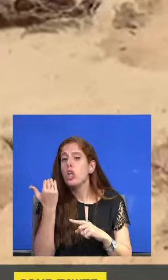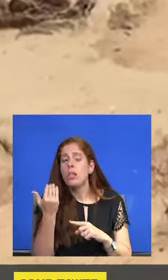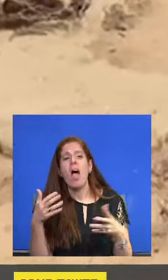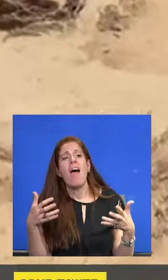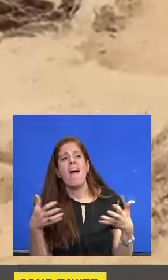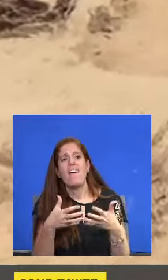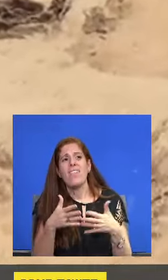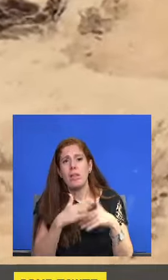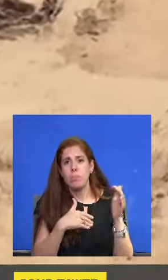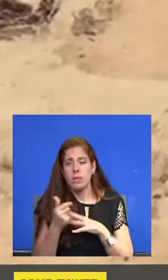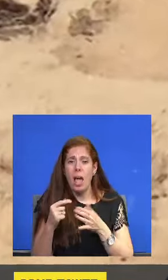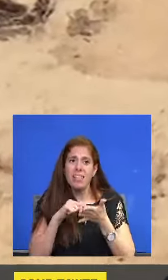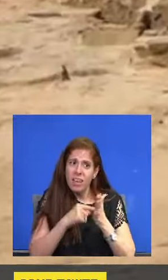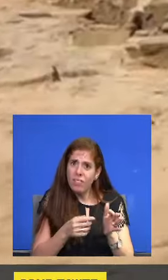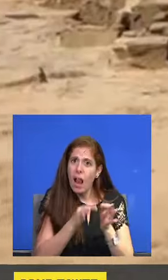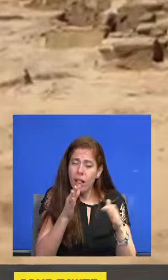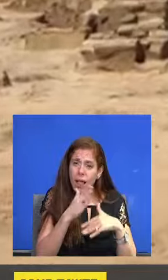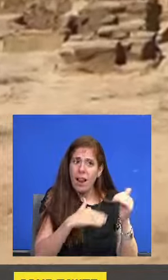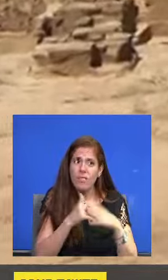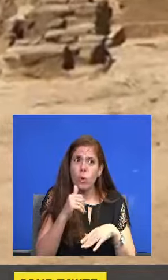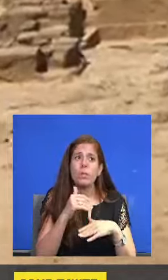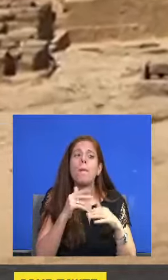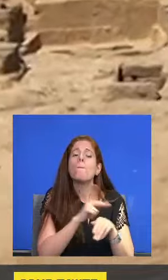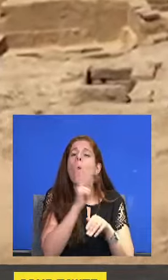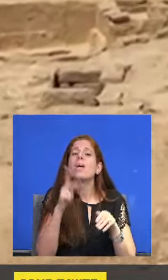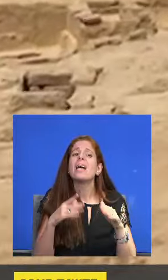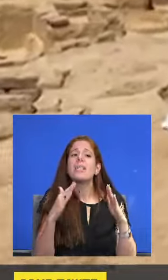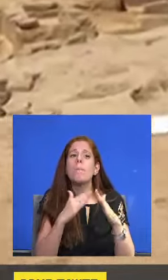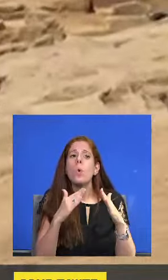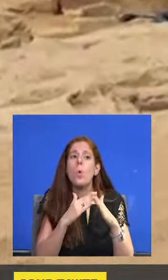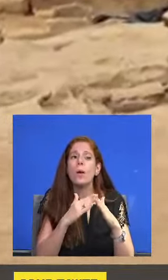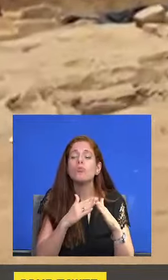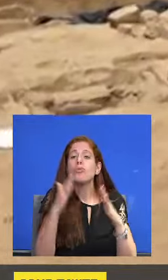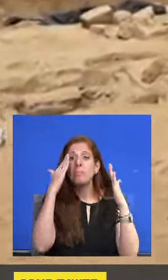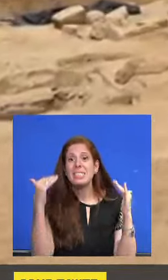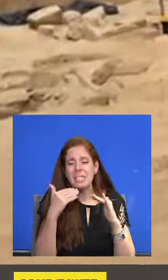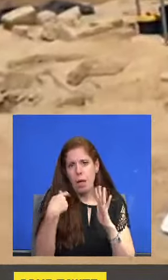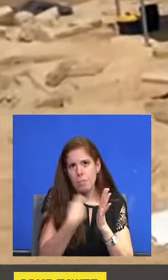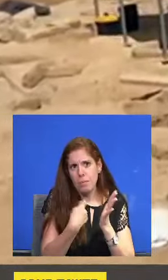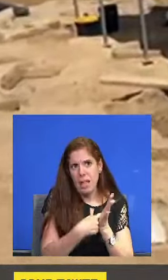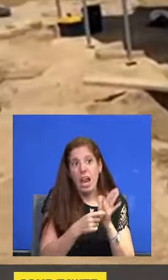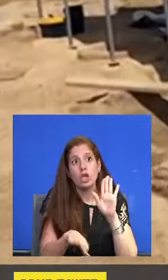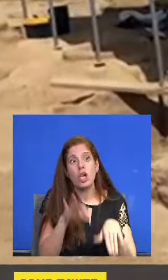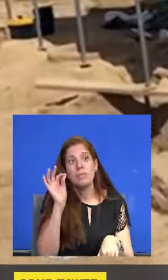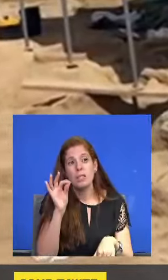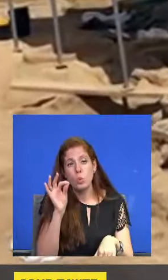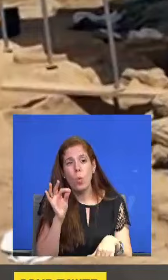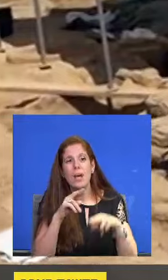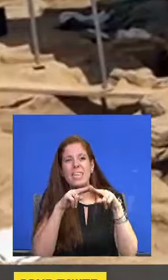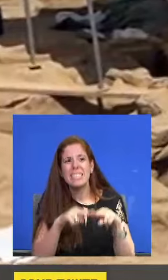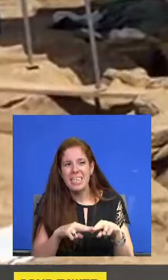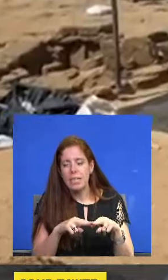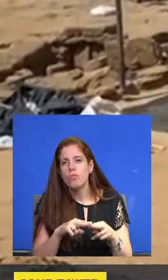בנייה שהתכוונה להתחיל במקום פרויקט מגורים שמימנה מצרים, אלא שאז מצאו עובדי הבנייה את שרידיו של